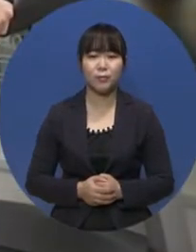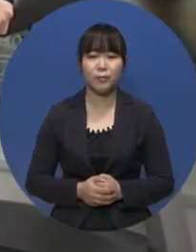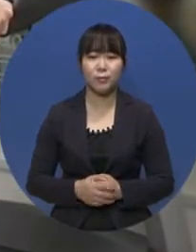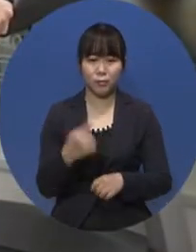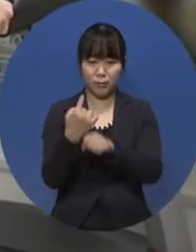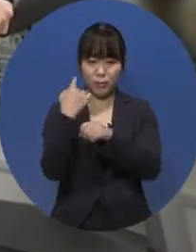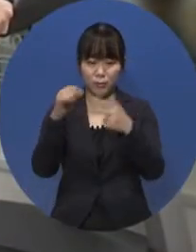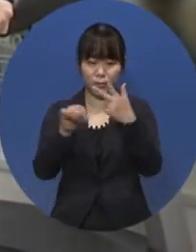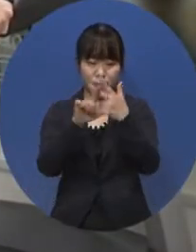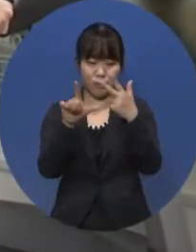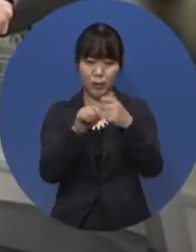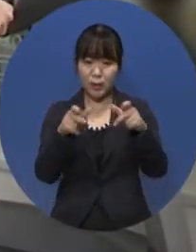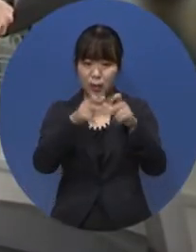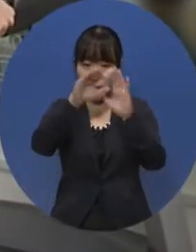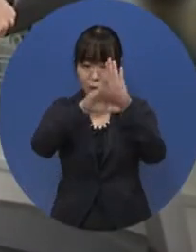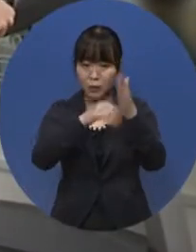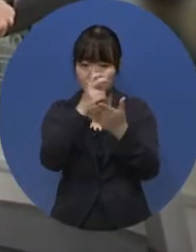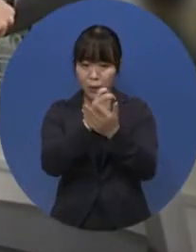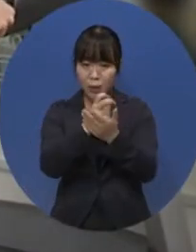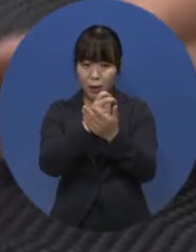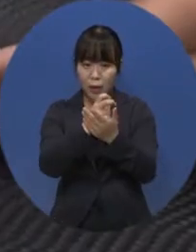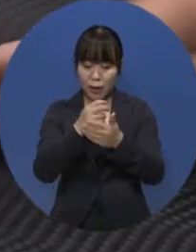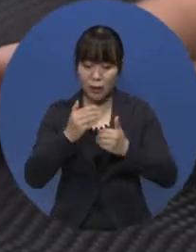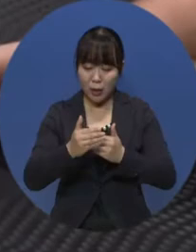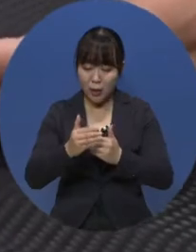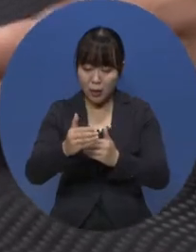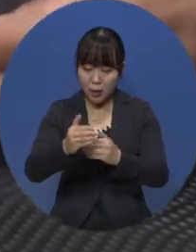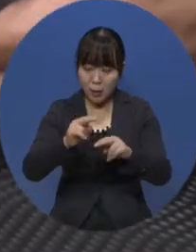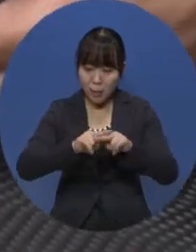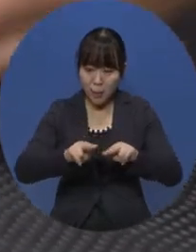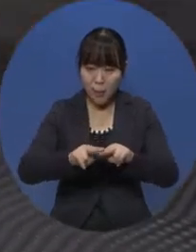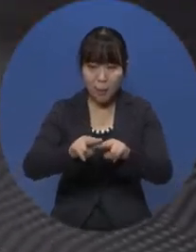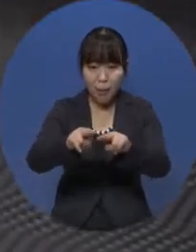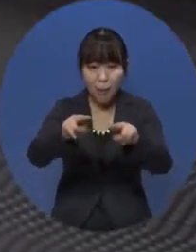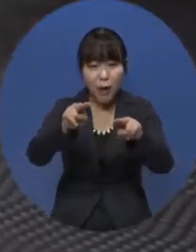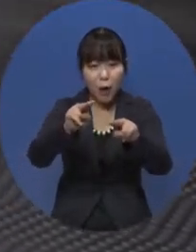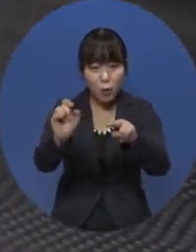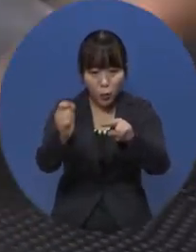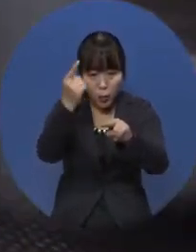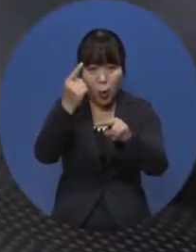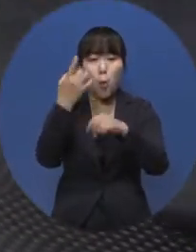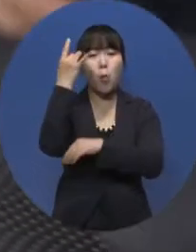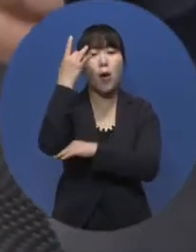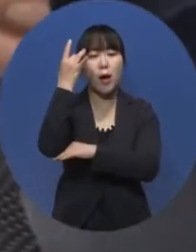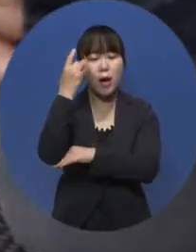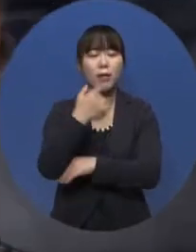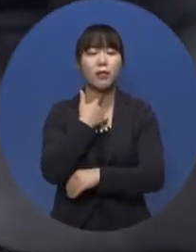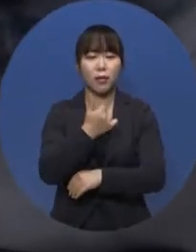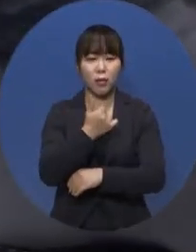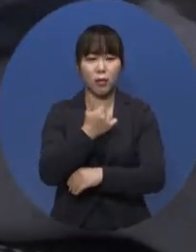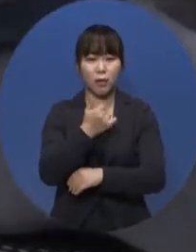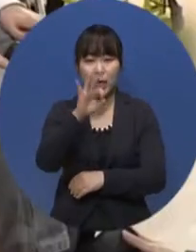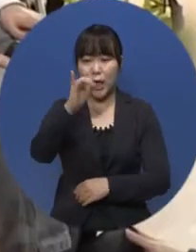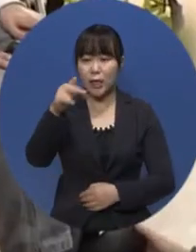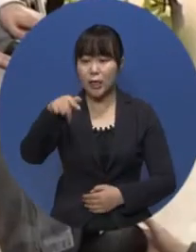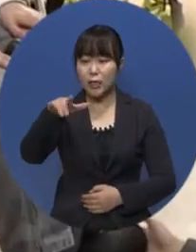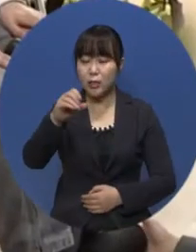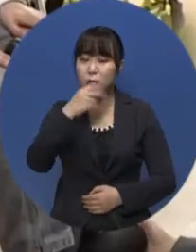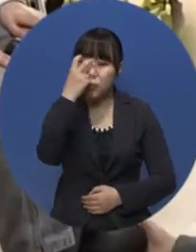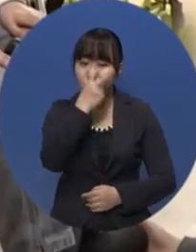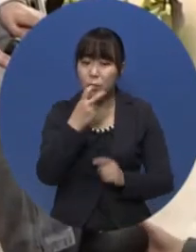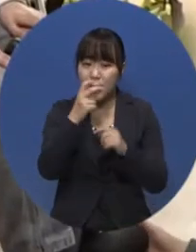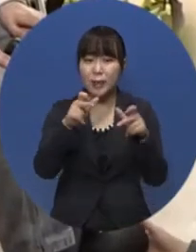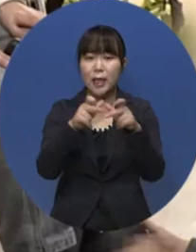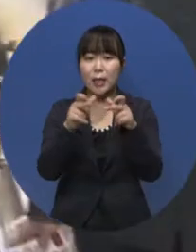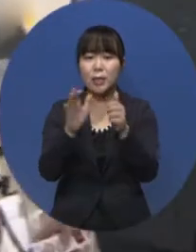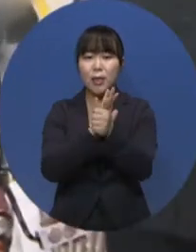지난해 7월, 장애 등급제가 단계적으로 폐지되면서 기존 시행되던 인정조사가 장애인 서비스